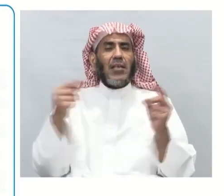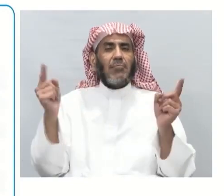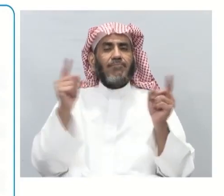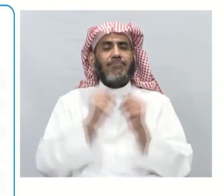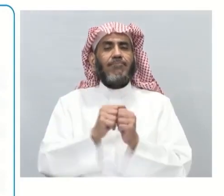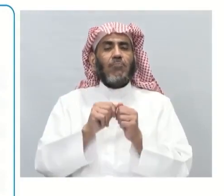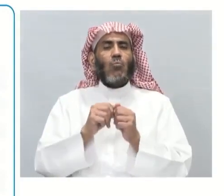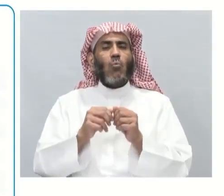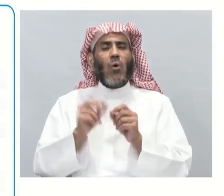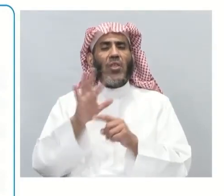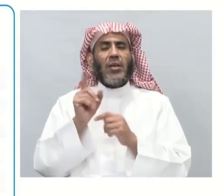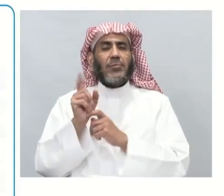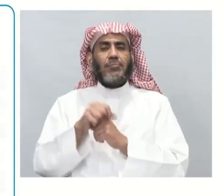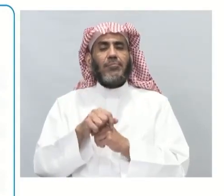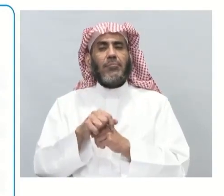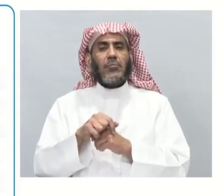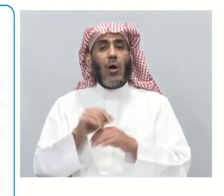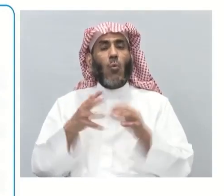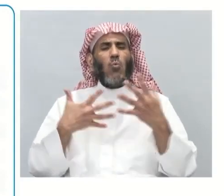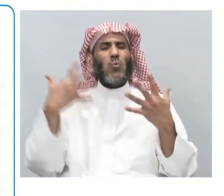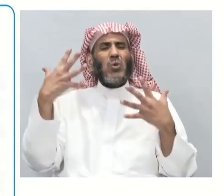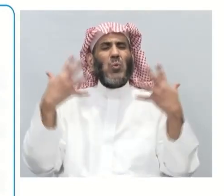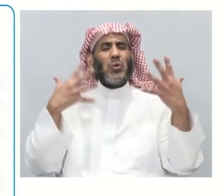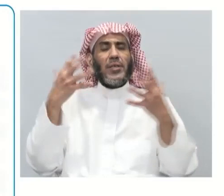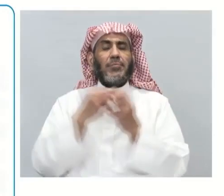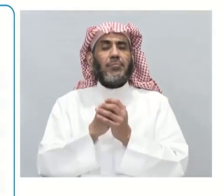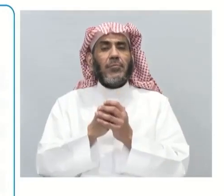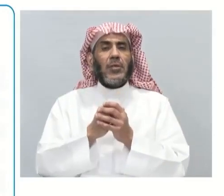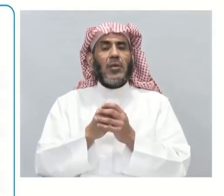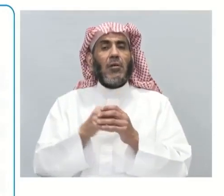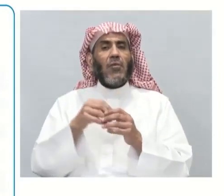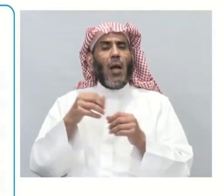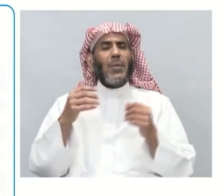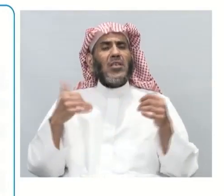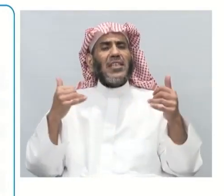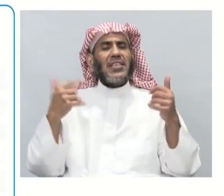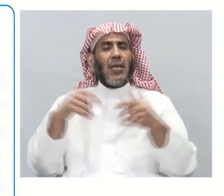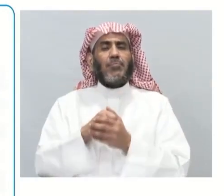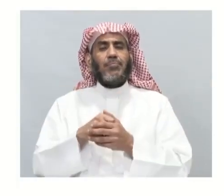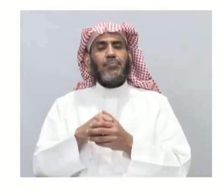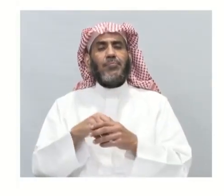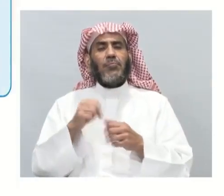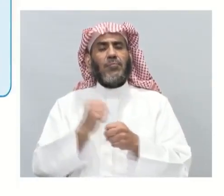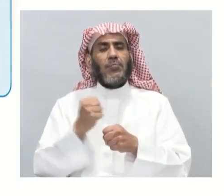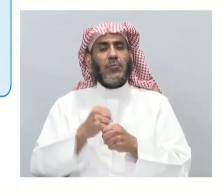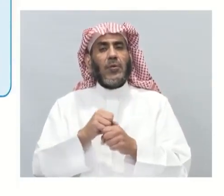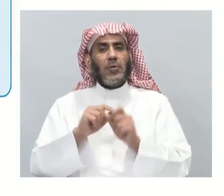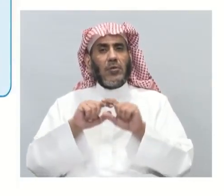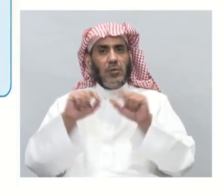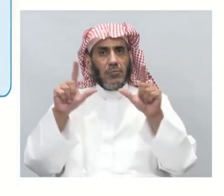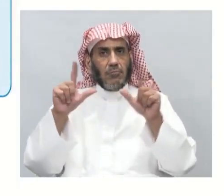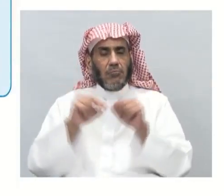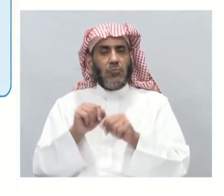كما ترى هذه المؤثرات او المشوشات التي تكون في عمليه الاتصال تتضح من خلال استعراضنا